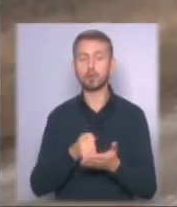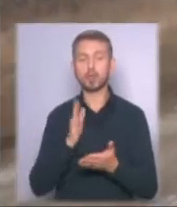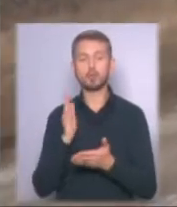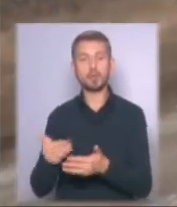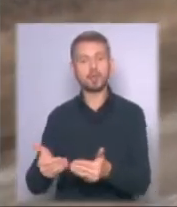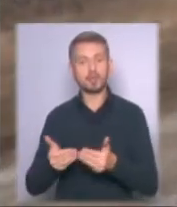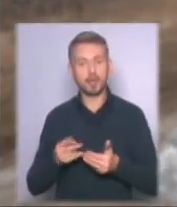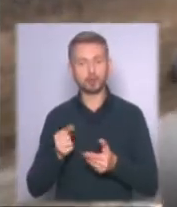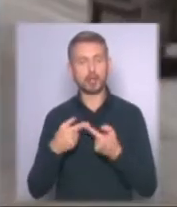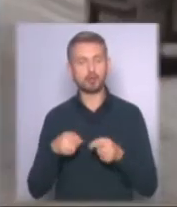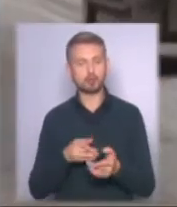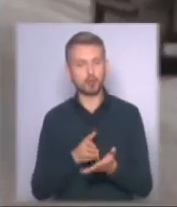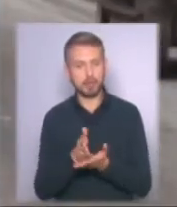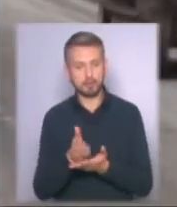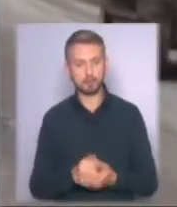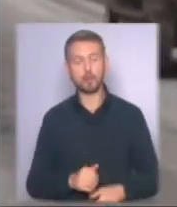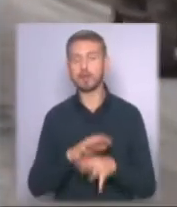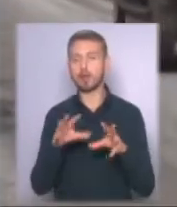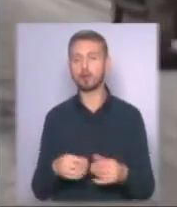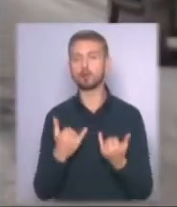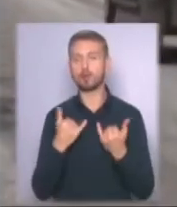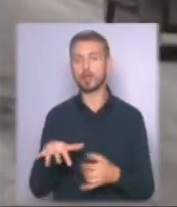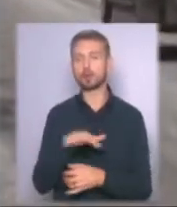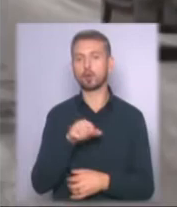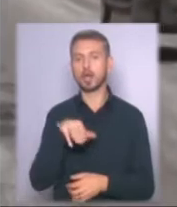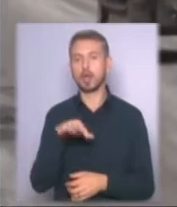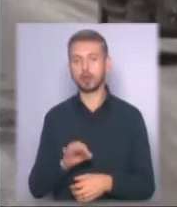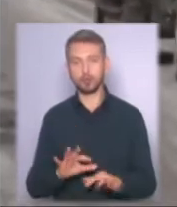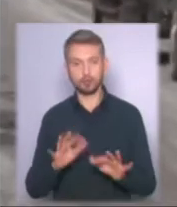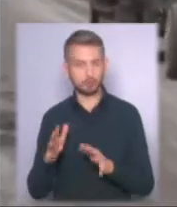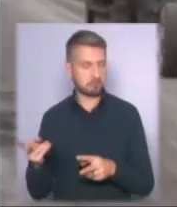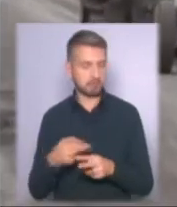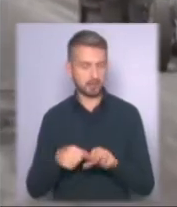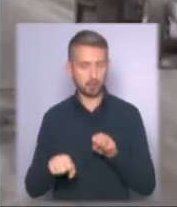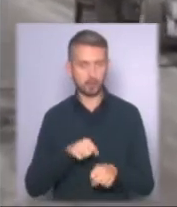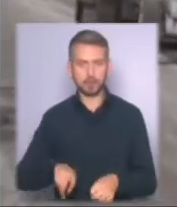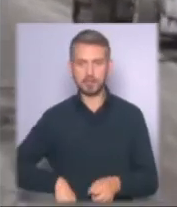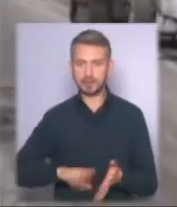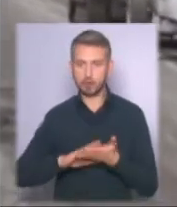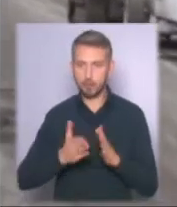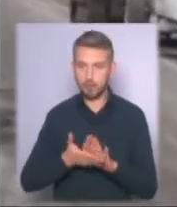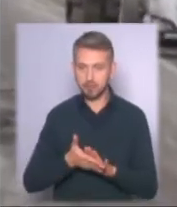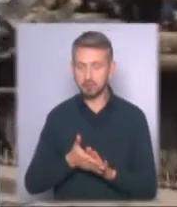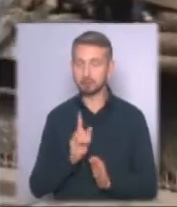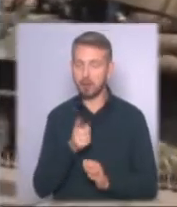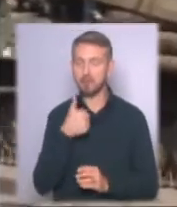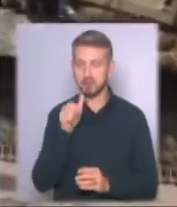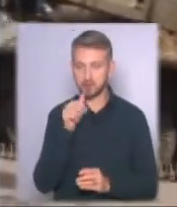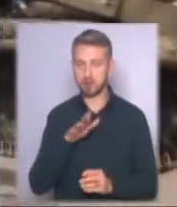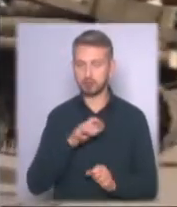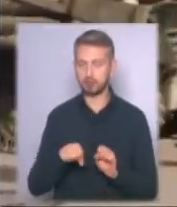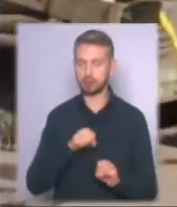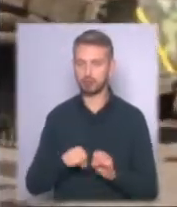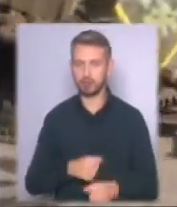відведено на іншому напрямку. Загалом сьогодні у зоні АТО минулося без порушень мінських домовленостей, на відміну від вчорашнього